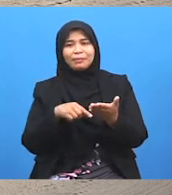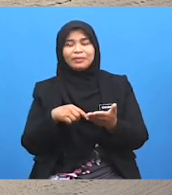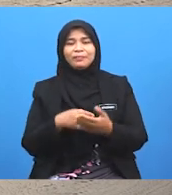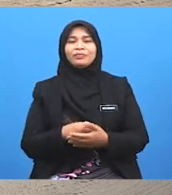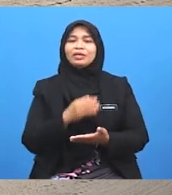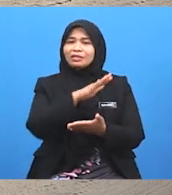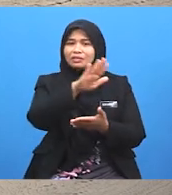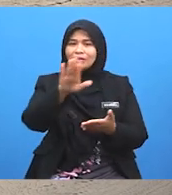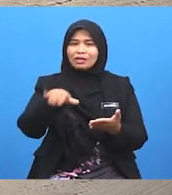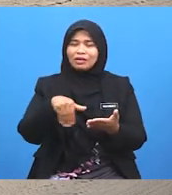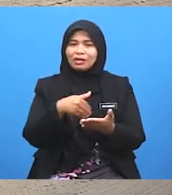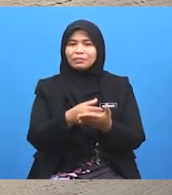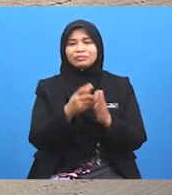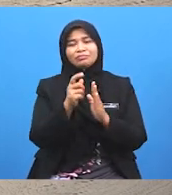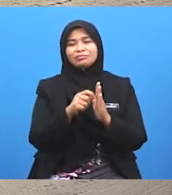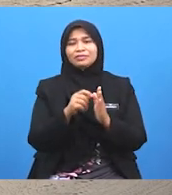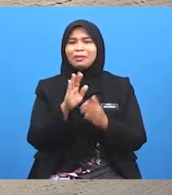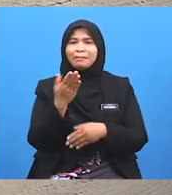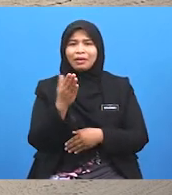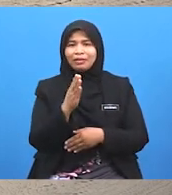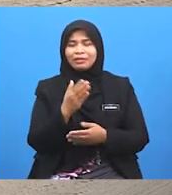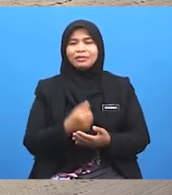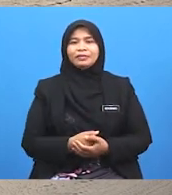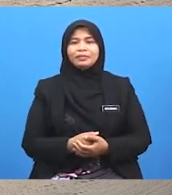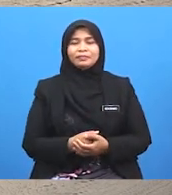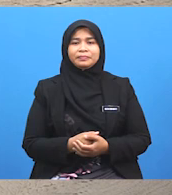Semua huruf terbalik, cikgu.